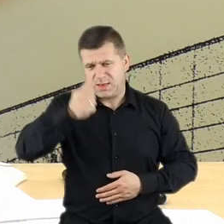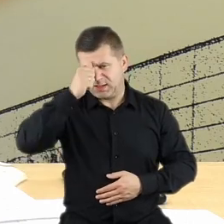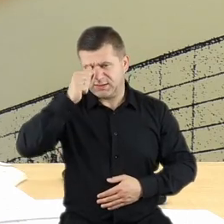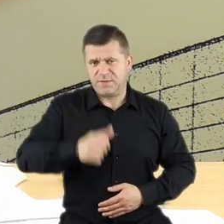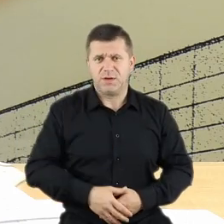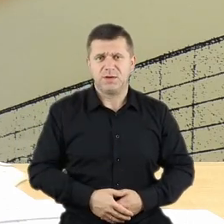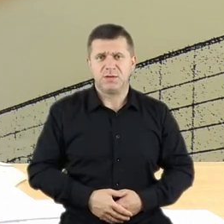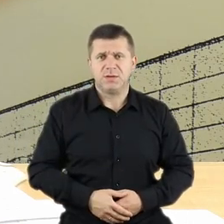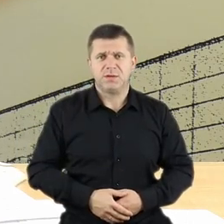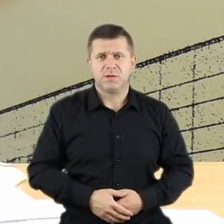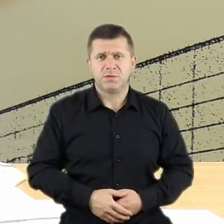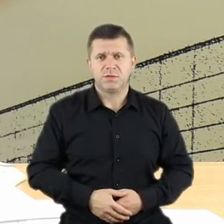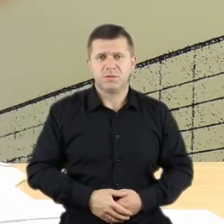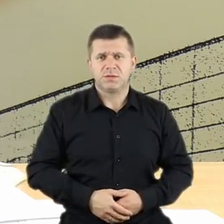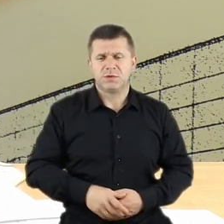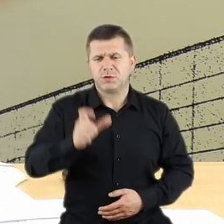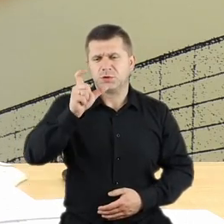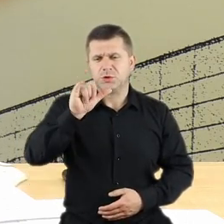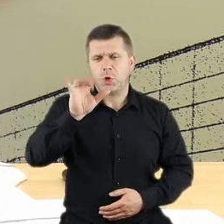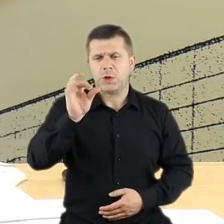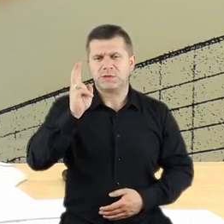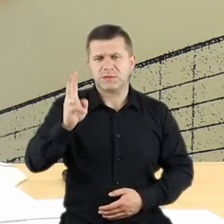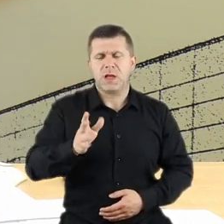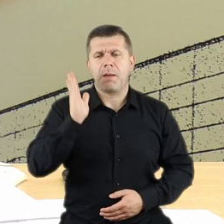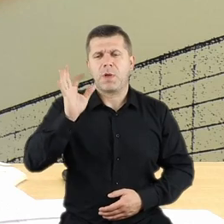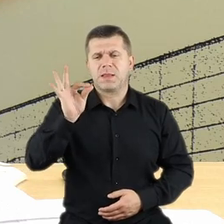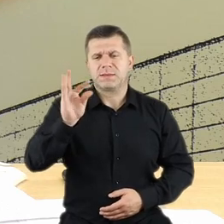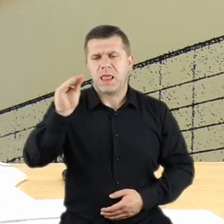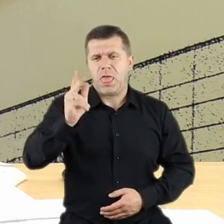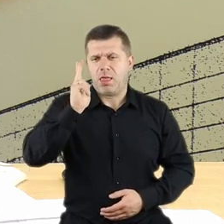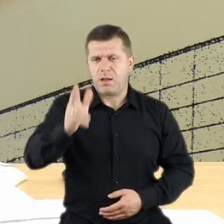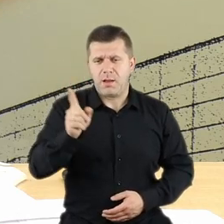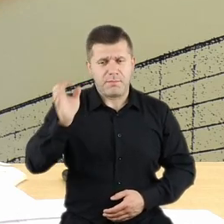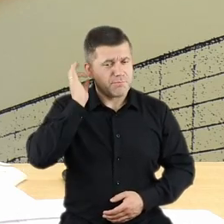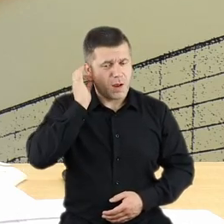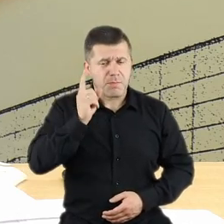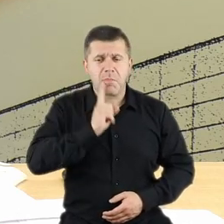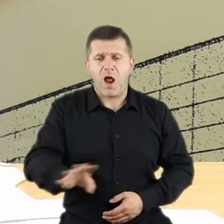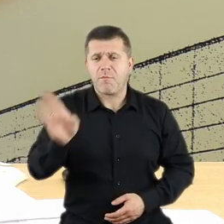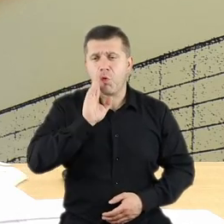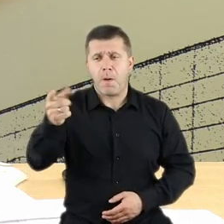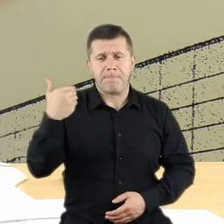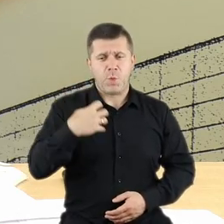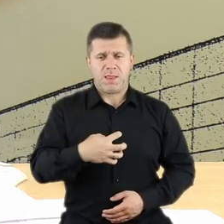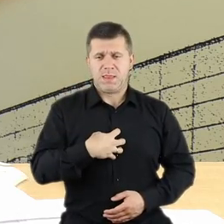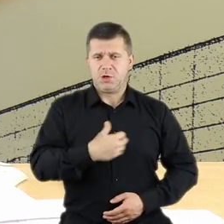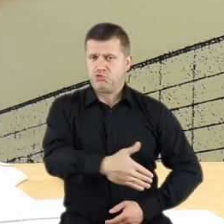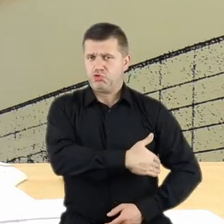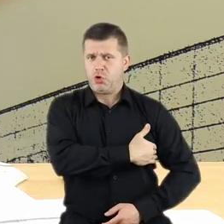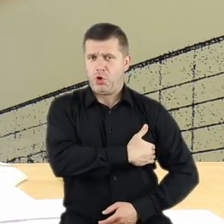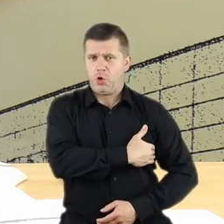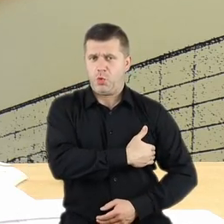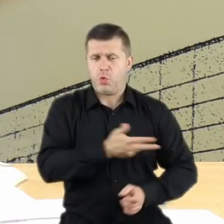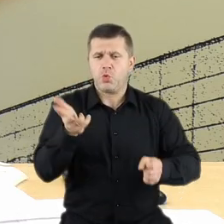nazywała pani cios z domu a później pani sęk i ta pani prawdopodobnie była dyrektorem szkoły